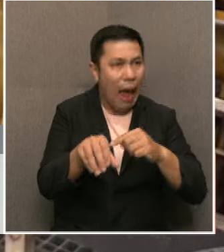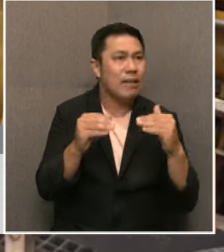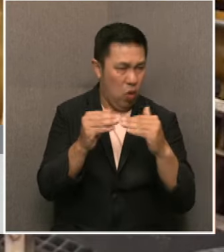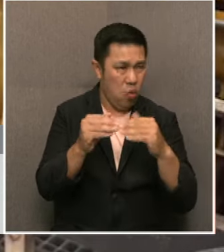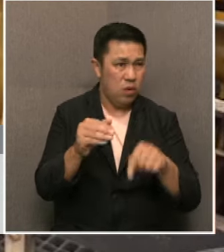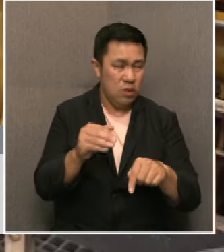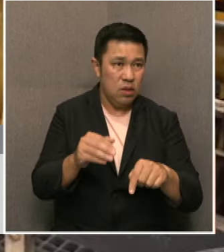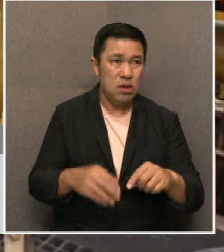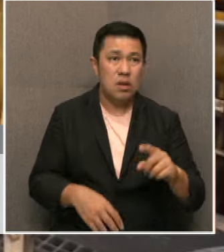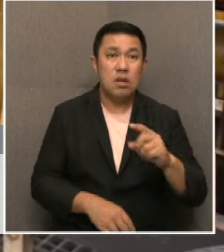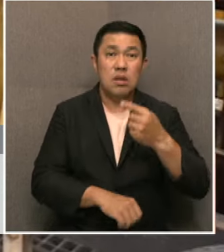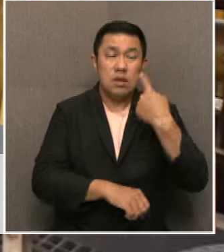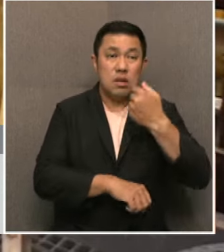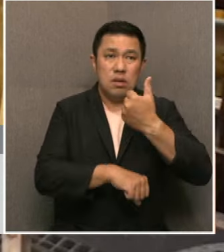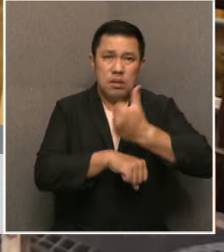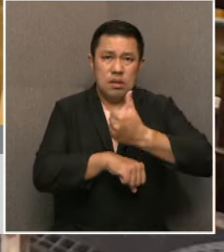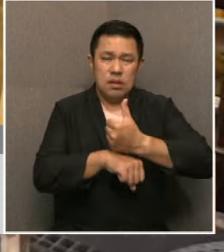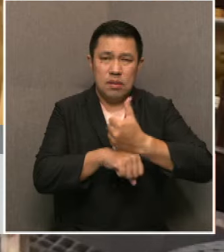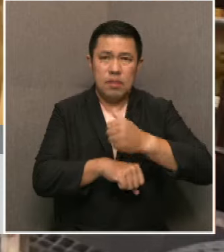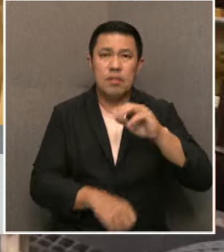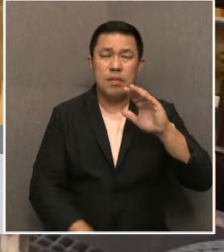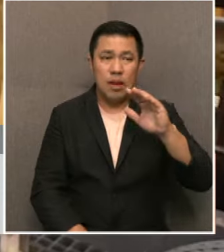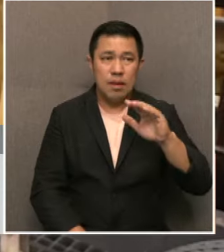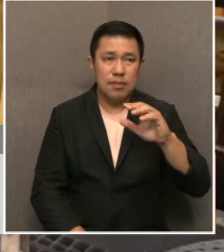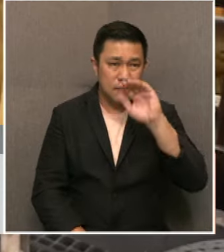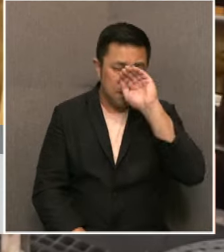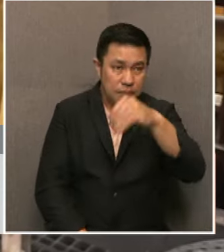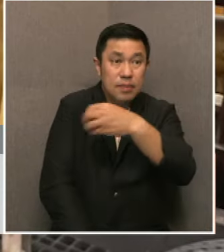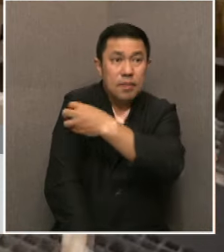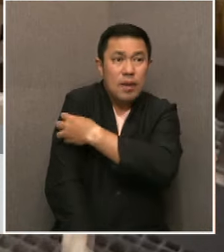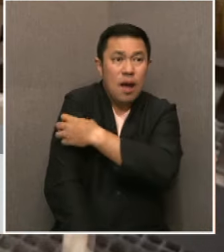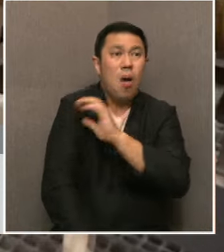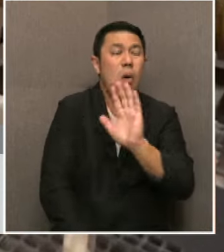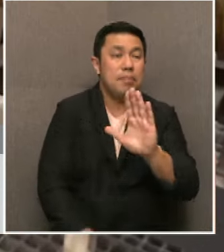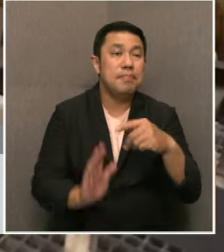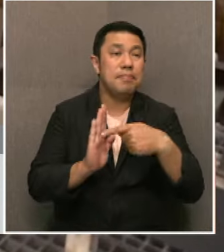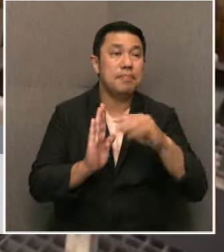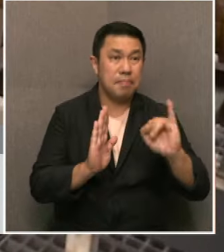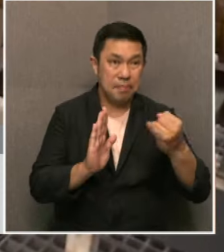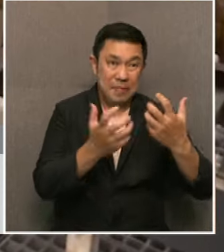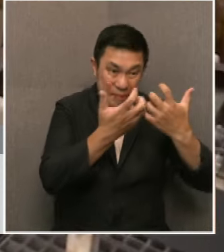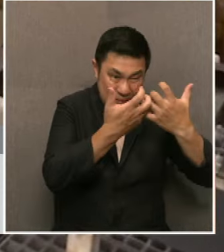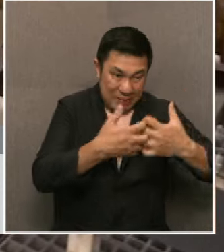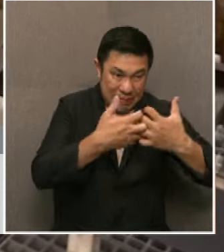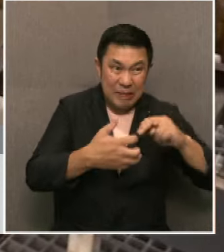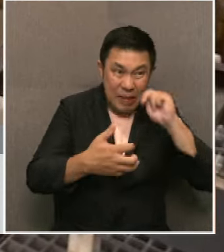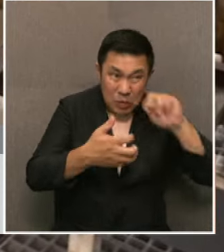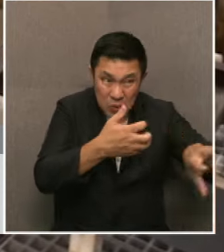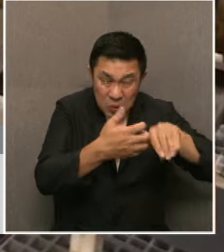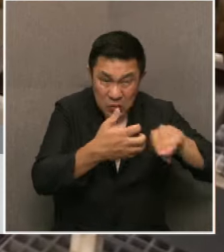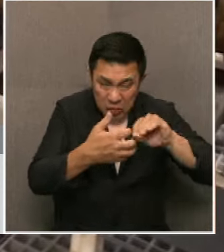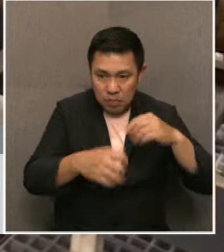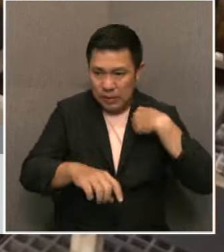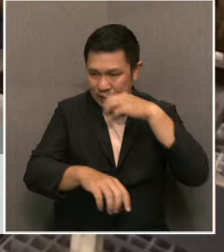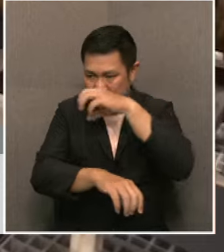เทศบาลเมืองพิจิตรระดมเจ้าหน้าที่นำกระสอบทรายเครื่องสูบน้ำขนาดใหญ่ติดตั้งจำนวน3จุดจุดละ2เครื่อง